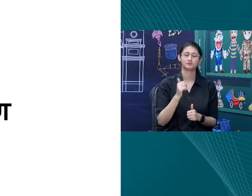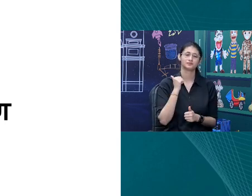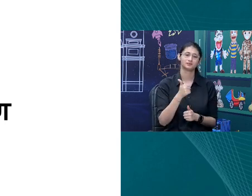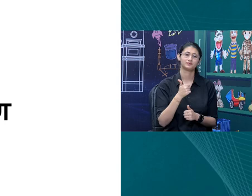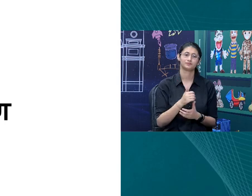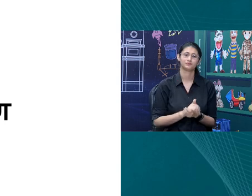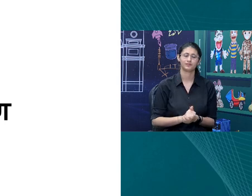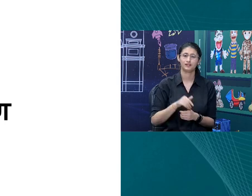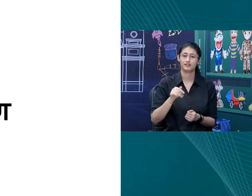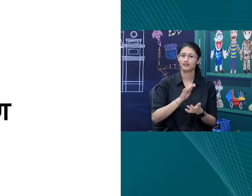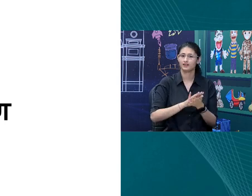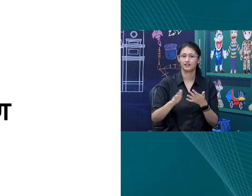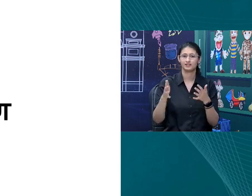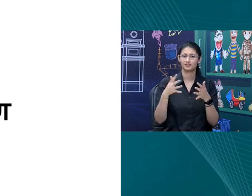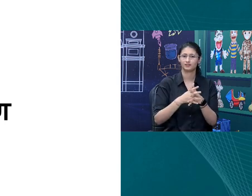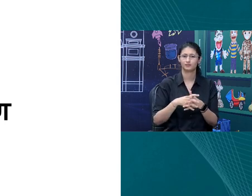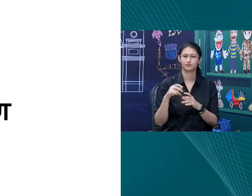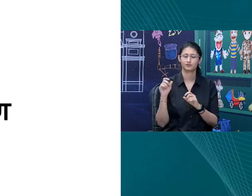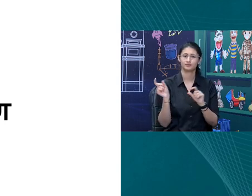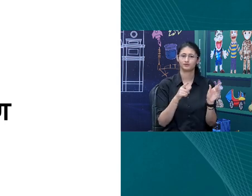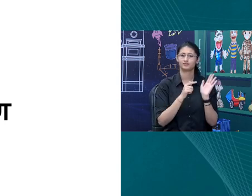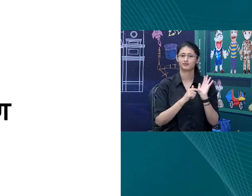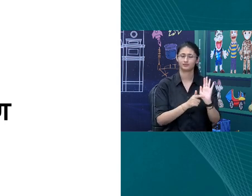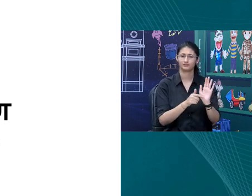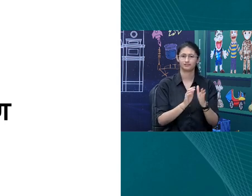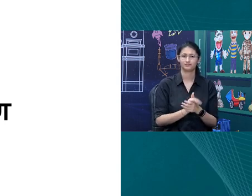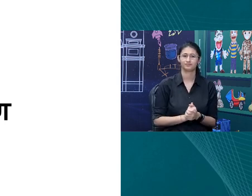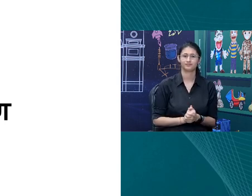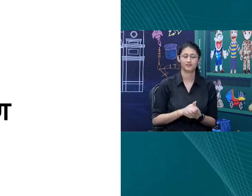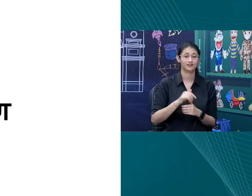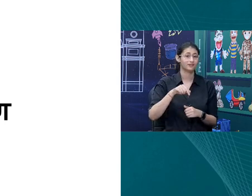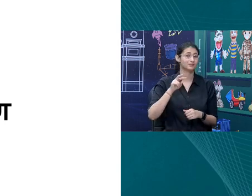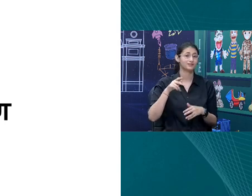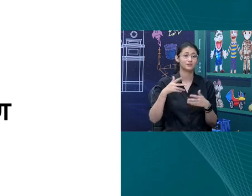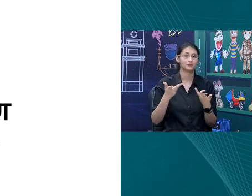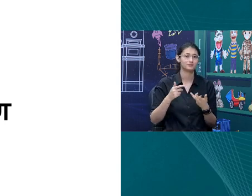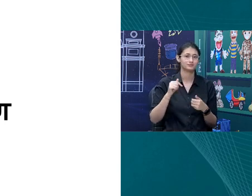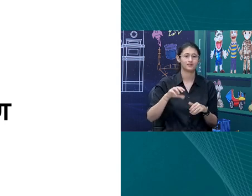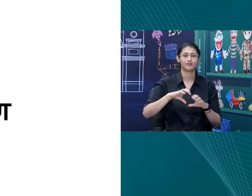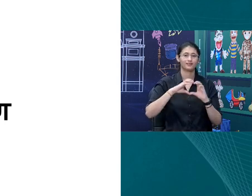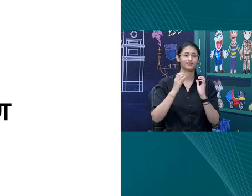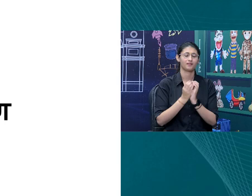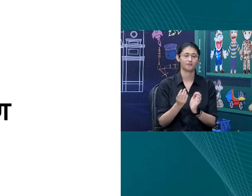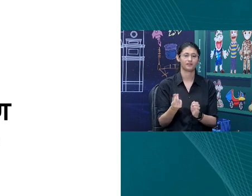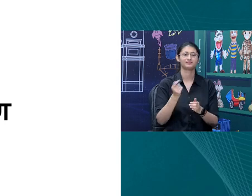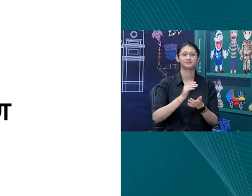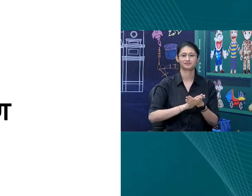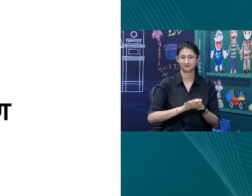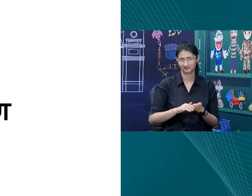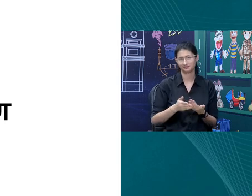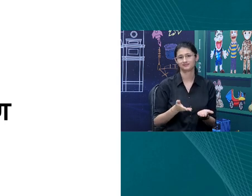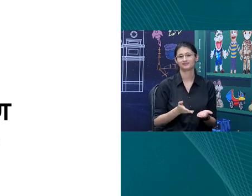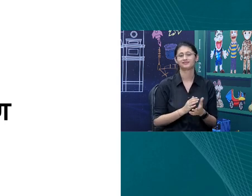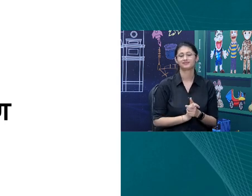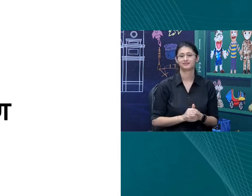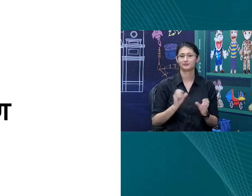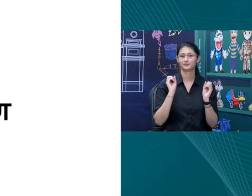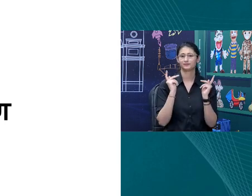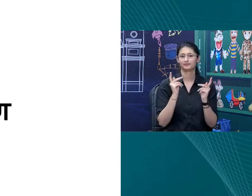गृह कार्य की स्लाइड आपकी स्क्रीन पर ए गई है इसका मतलब ये है की अब कक्षा जो है समाप्ति की ओर है तो आप गृह कार्य बताएं